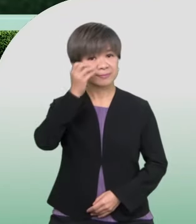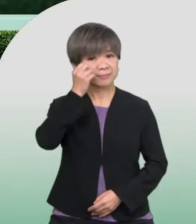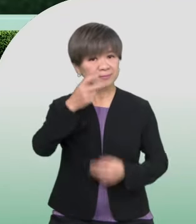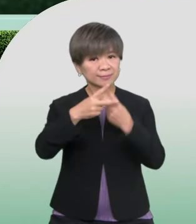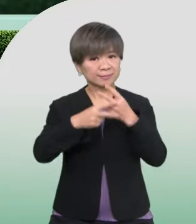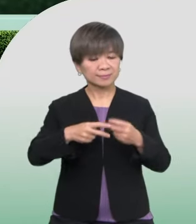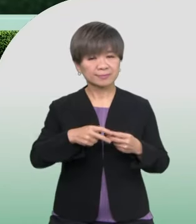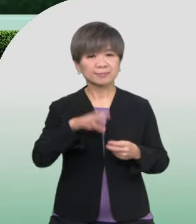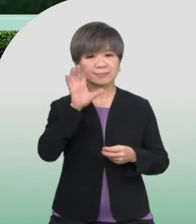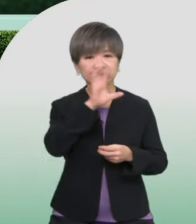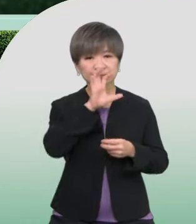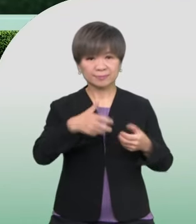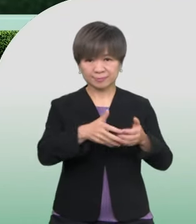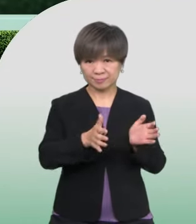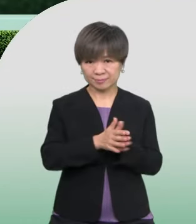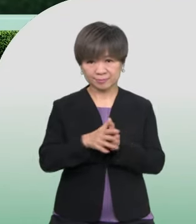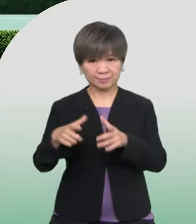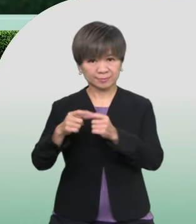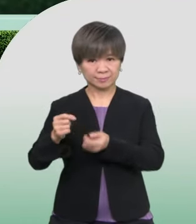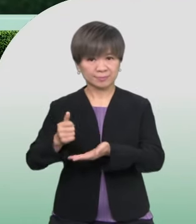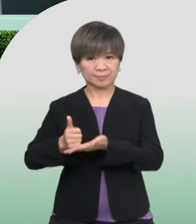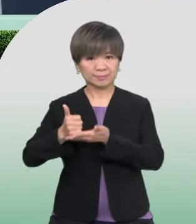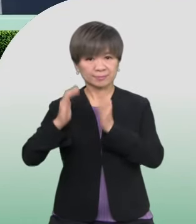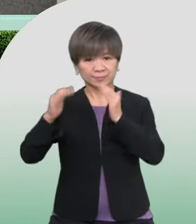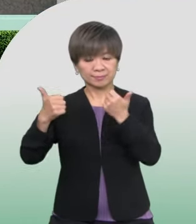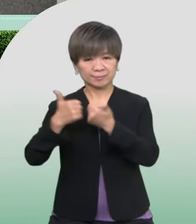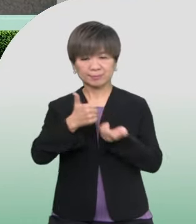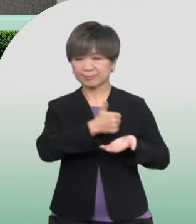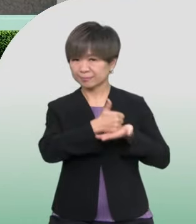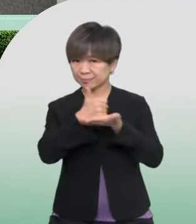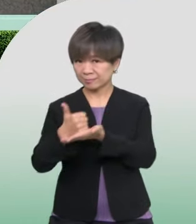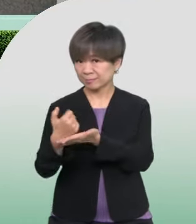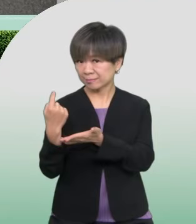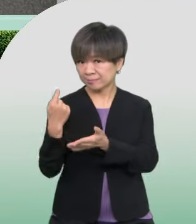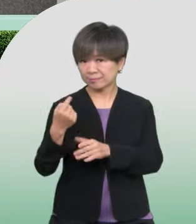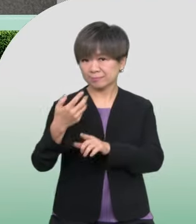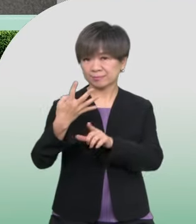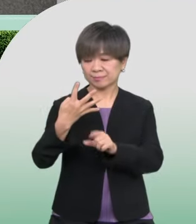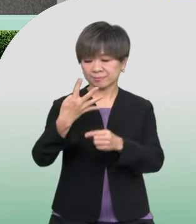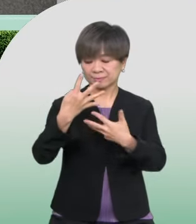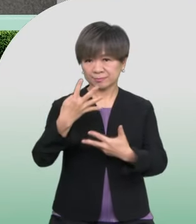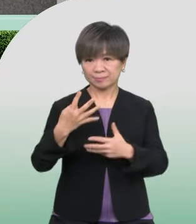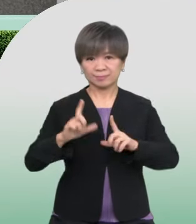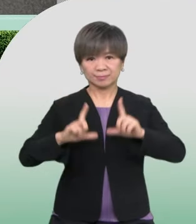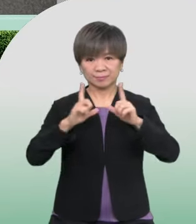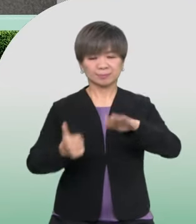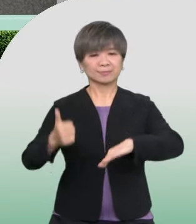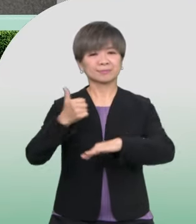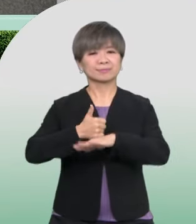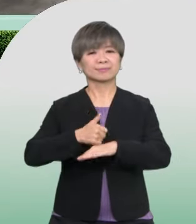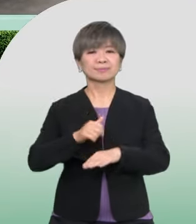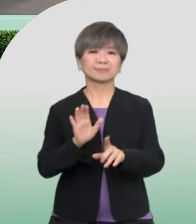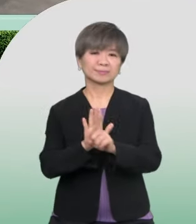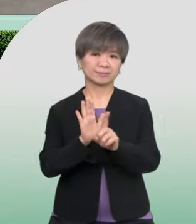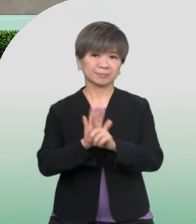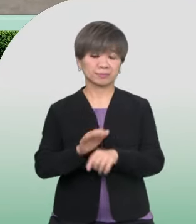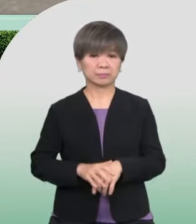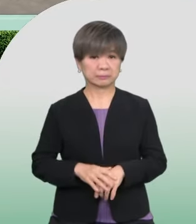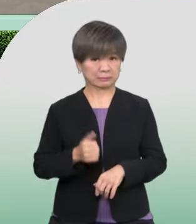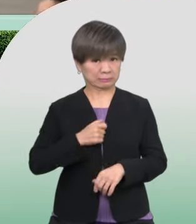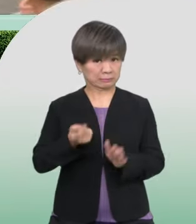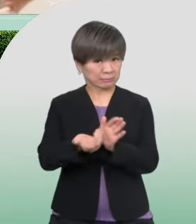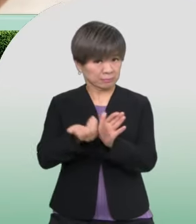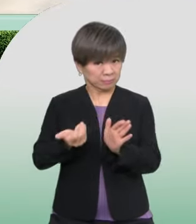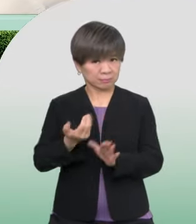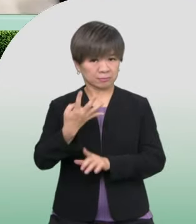法令宴客家合唱团系受到日本重庆飞机邀请，从明年起在东京登台来演出。不过，其实一个